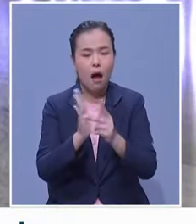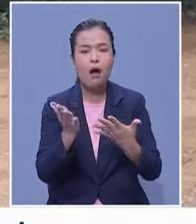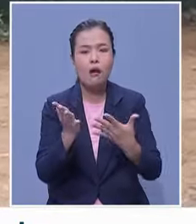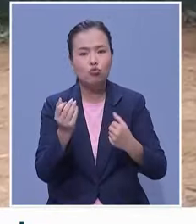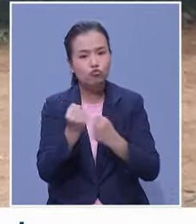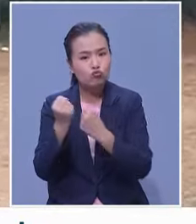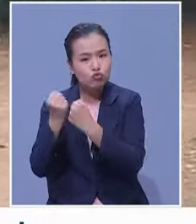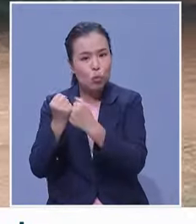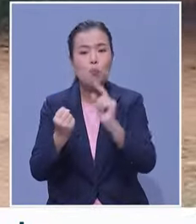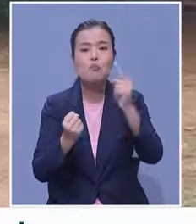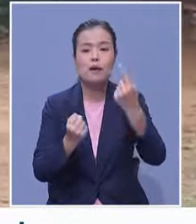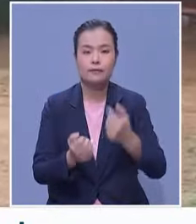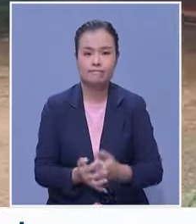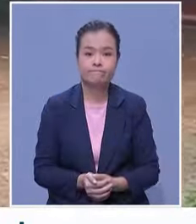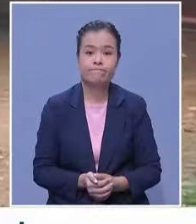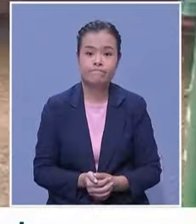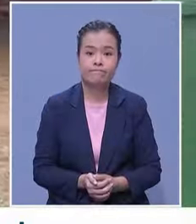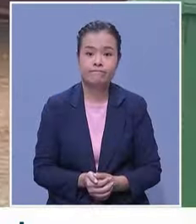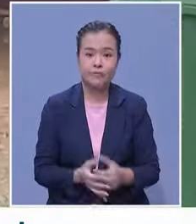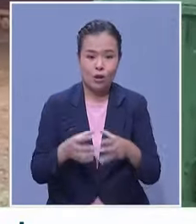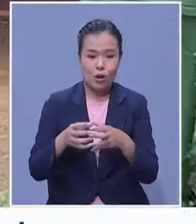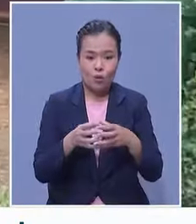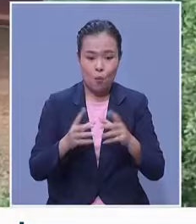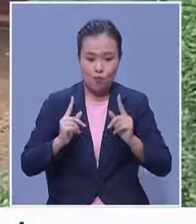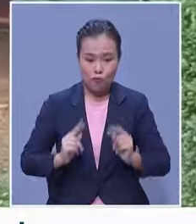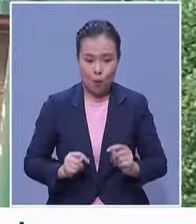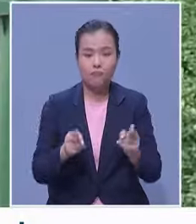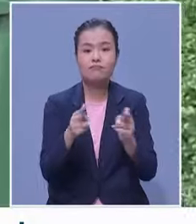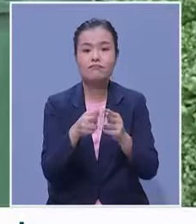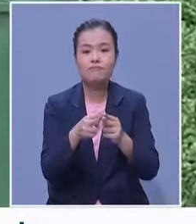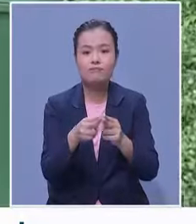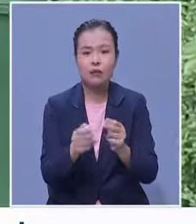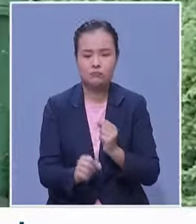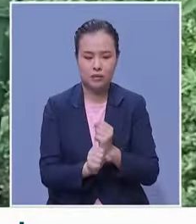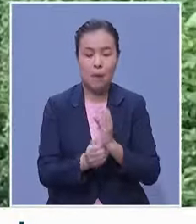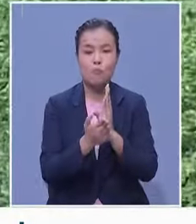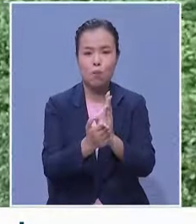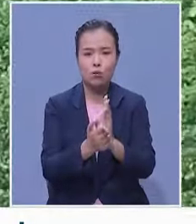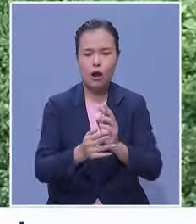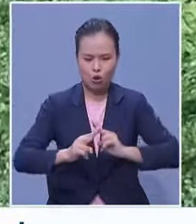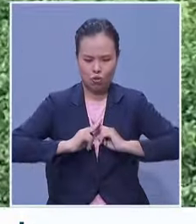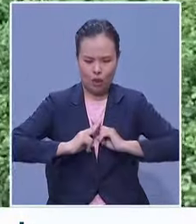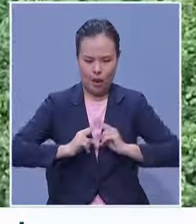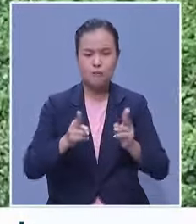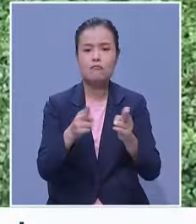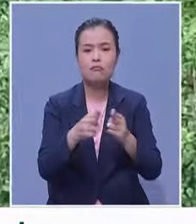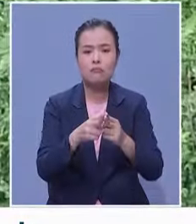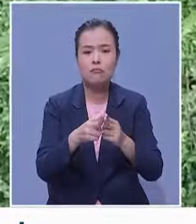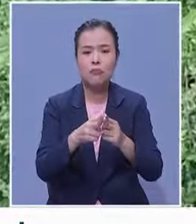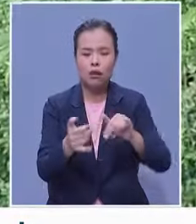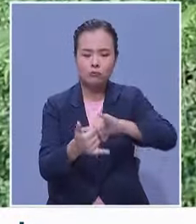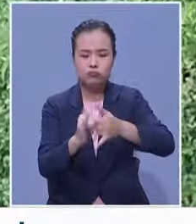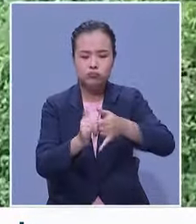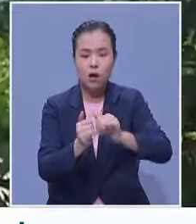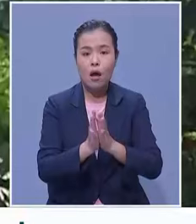เงี้ค่ะอืมลัทธิถวายตัวนะพี่อารมคือถ้าจะทำบุญก็ต้องถวายตัวให้กับพระเป็นการต่อ